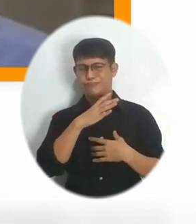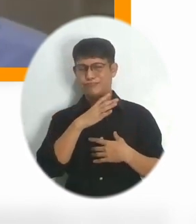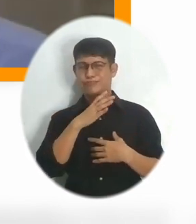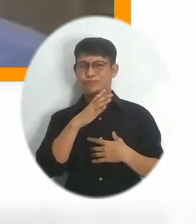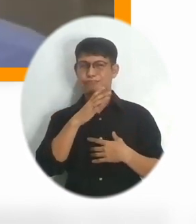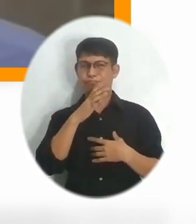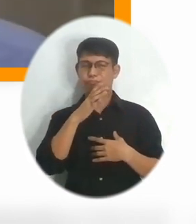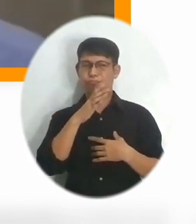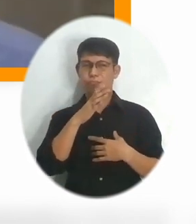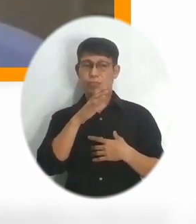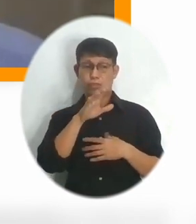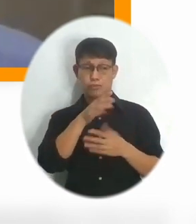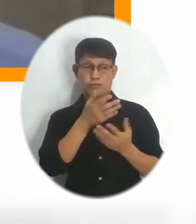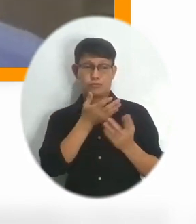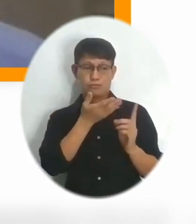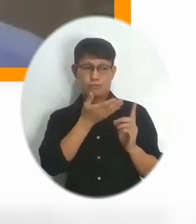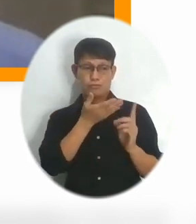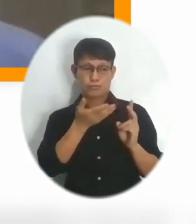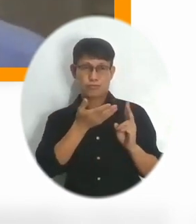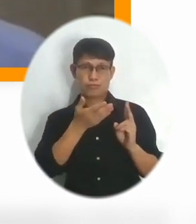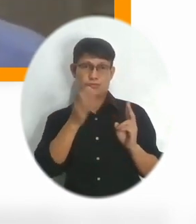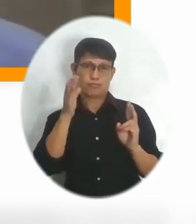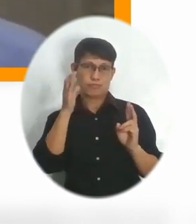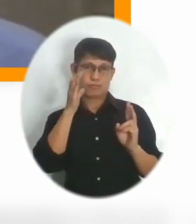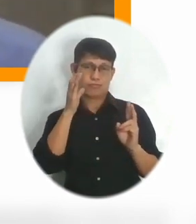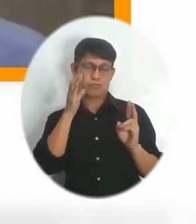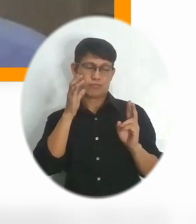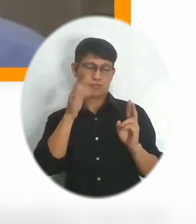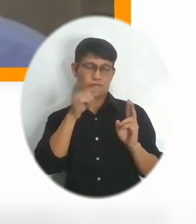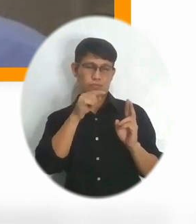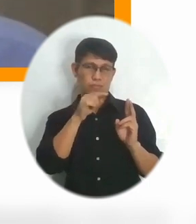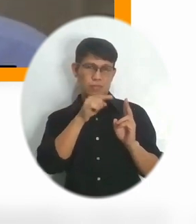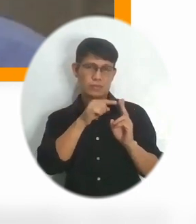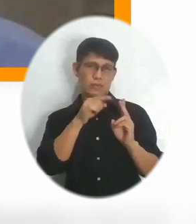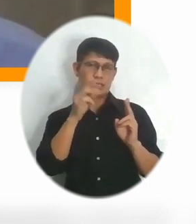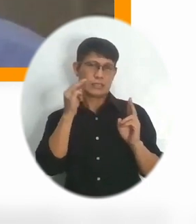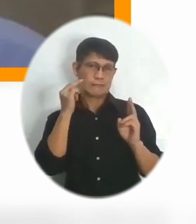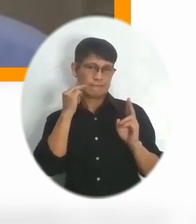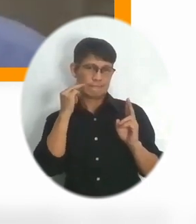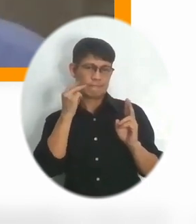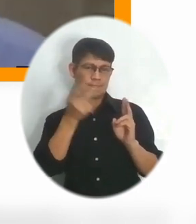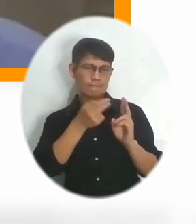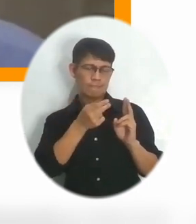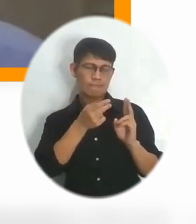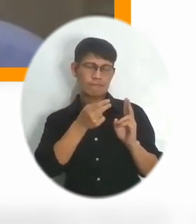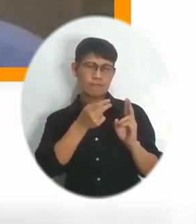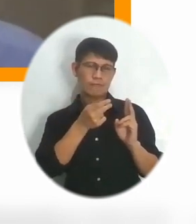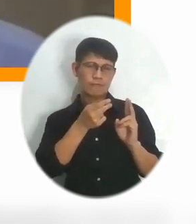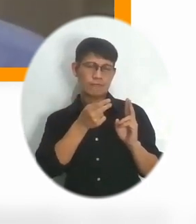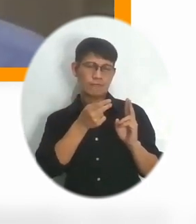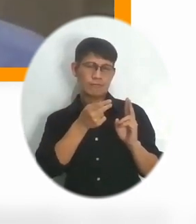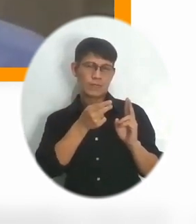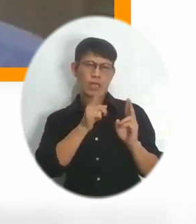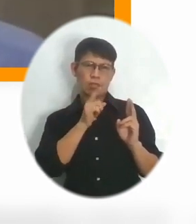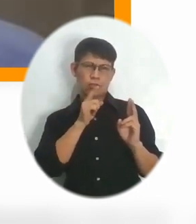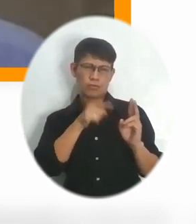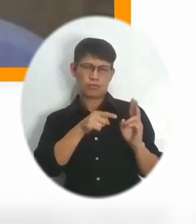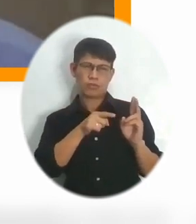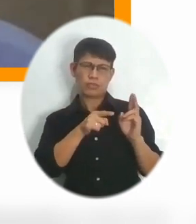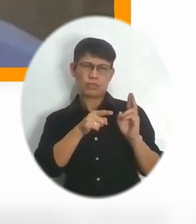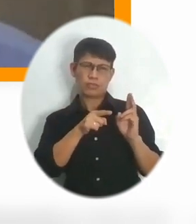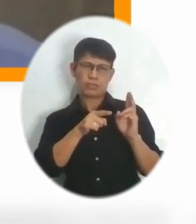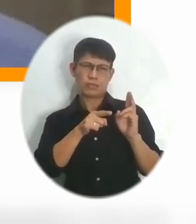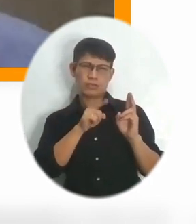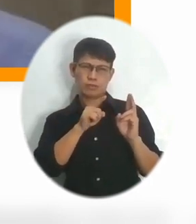at karamdaman ay hindi naman bumibigay. Ang mga batang katulad ni Cass Andre Valentin, ni